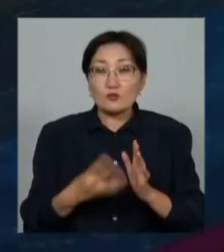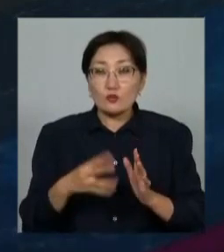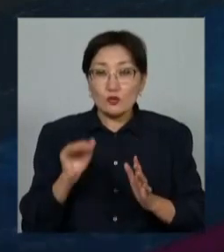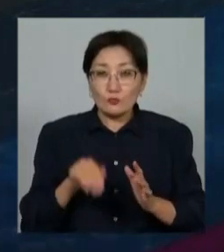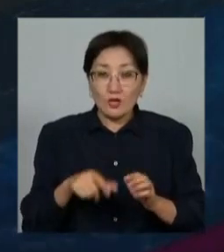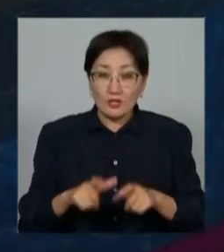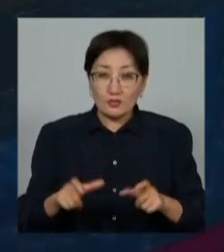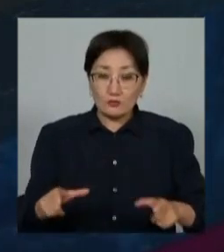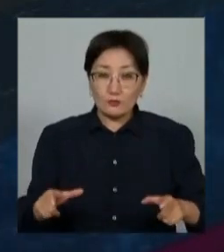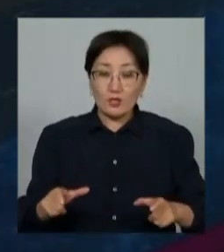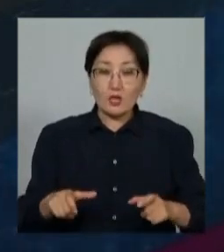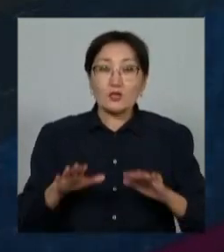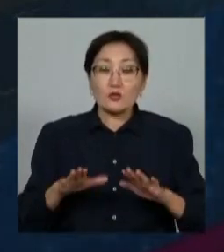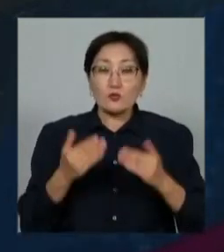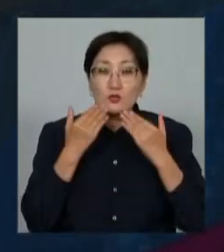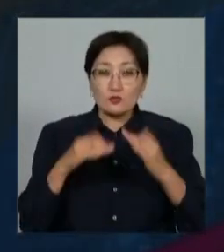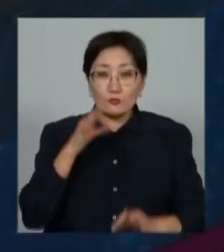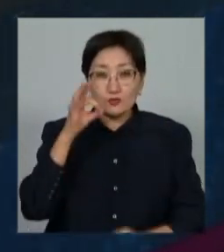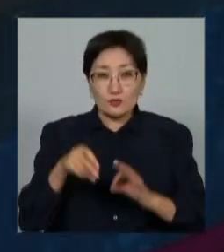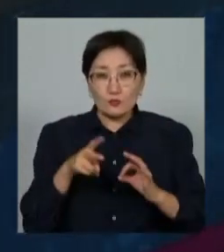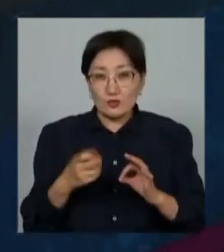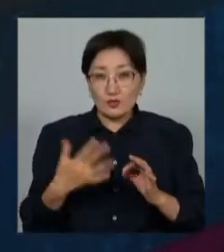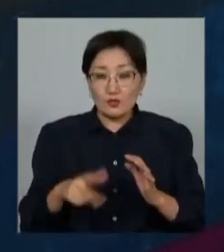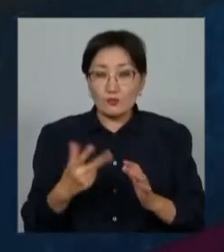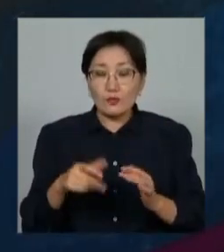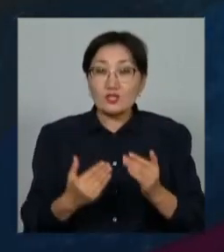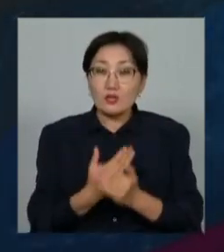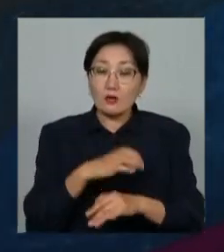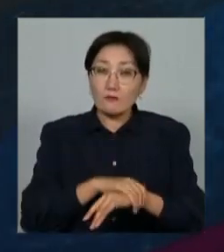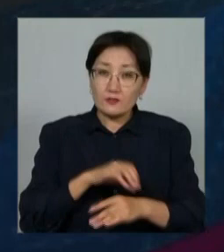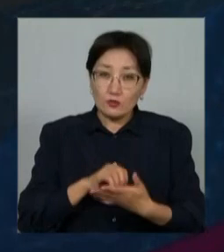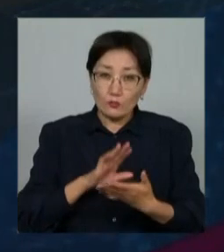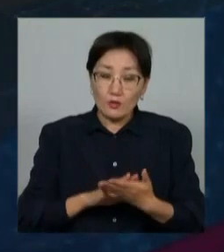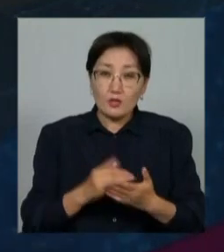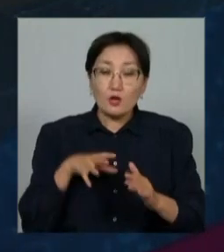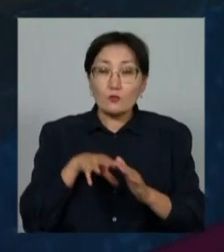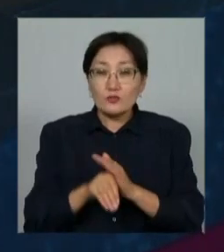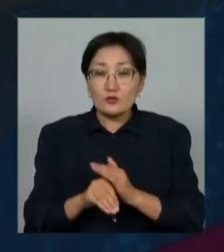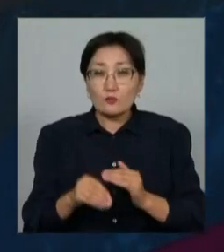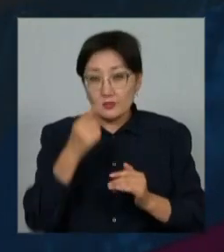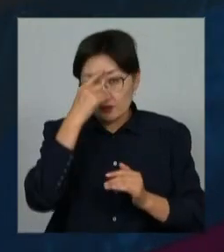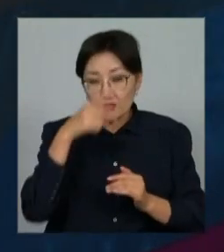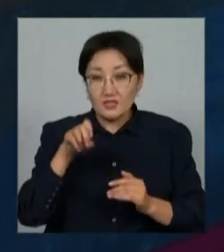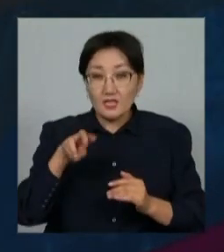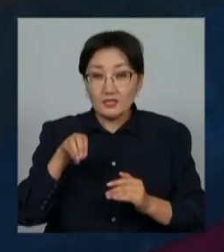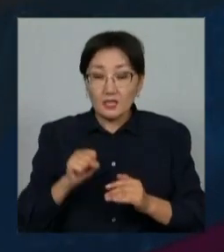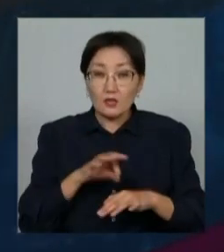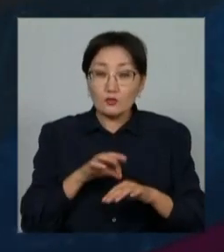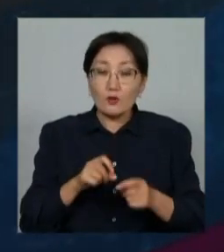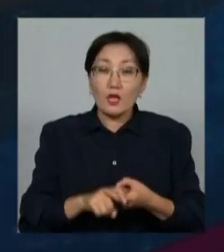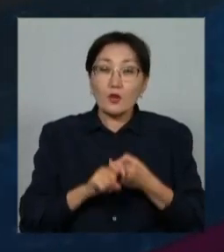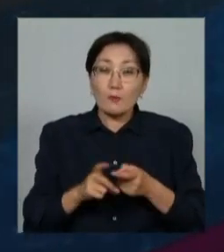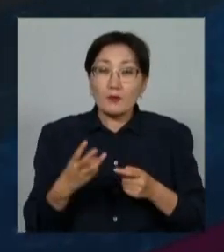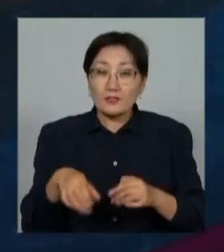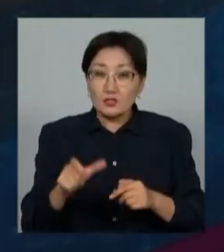мың адамға жетіп отыр. Тек соңғы тәулікте 253 жаңа жағдай тіркелген. Олардың арасында үнділік дельта штамын жұқтырған